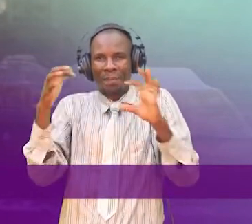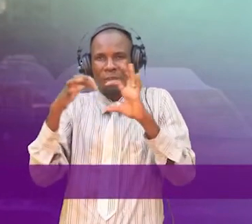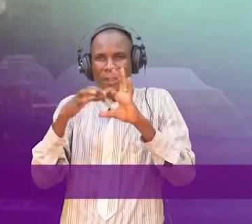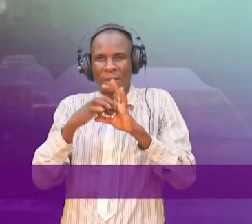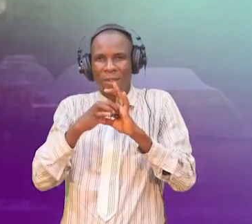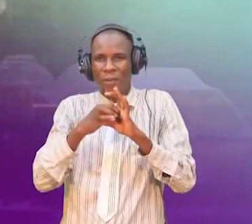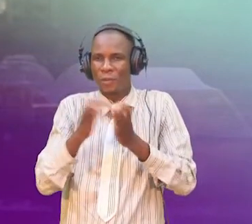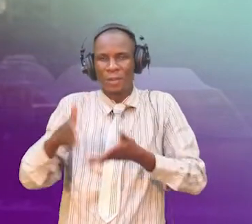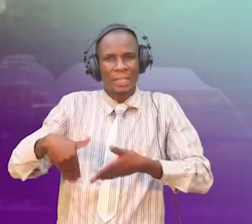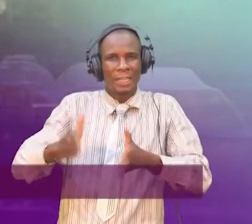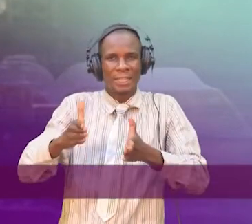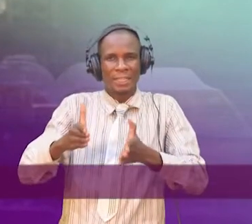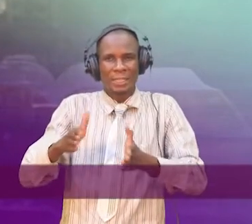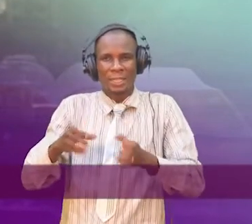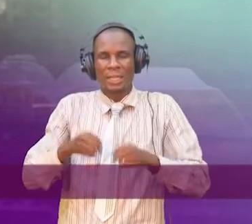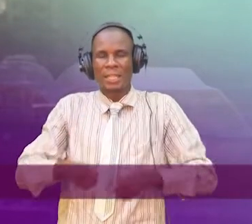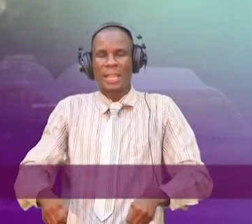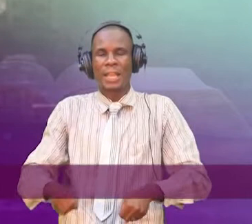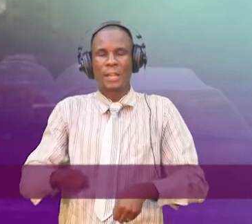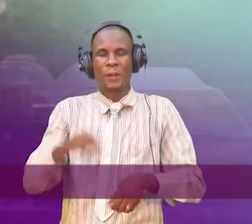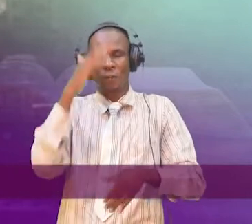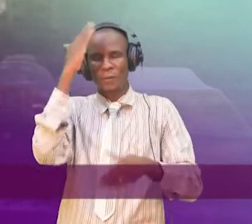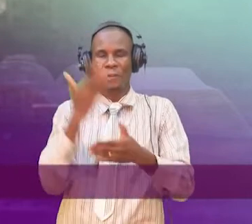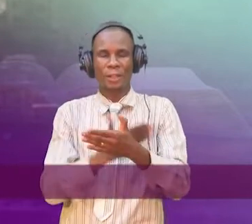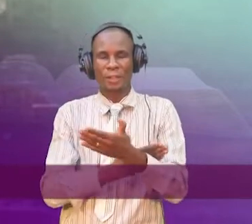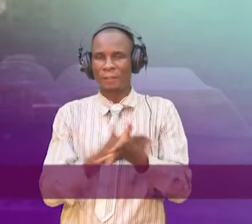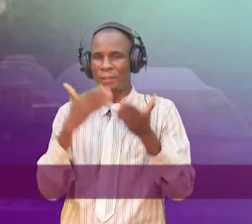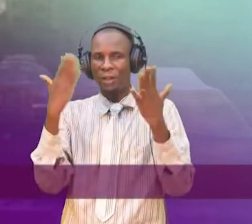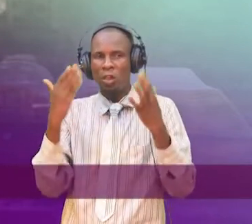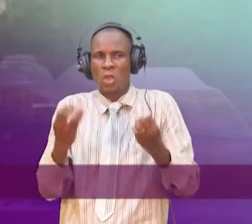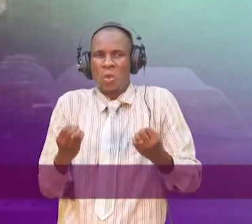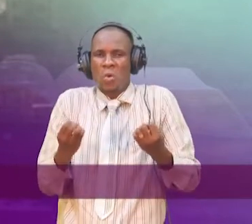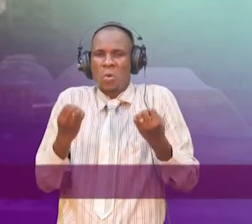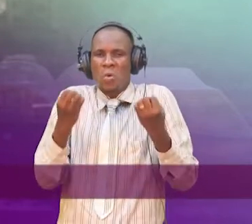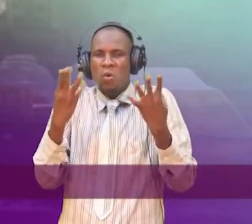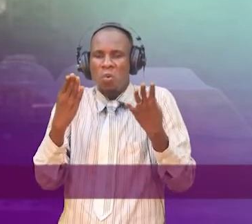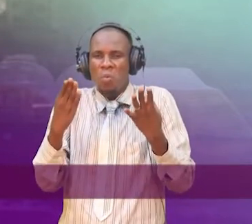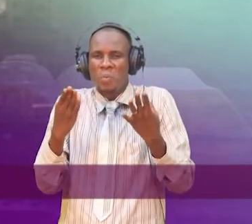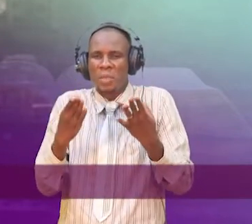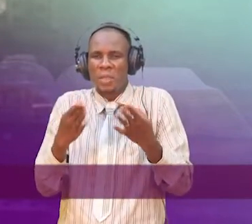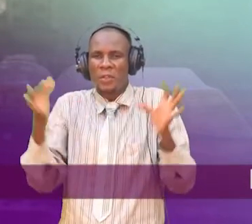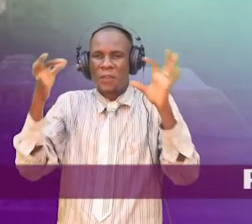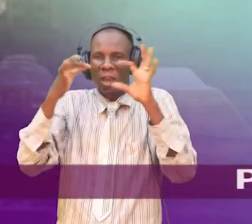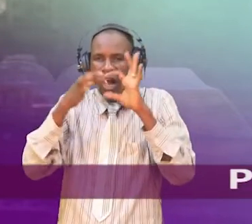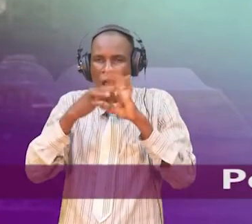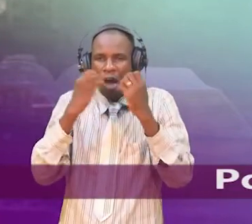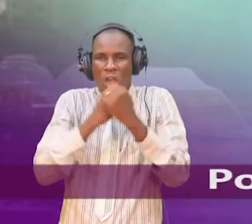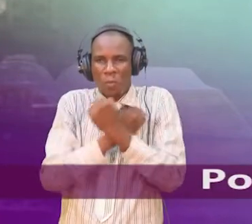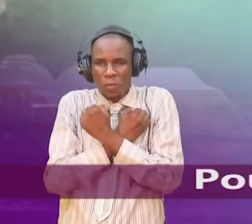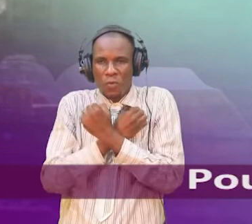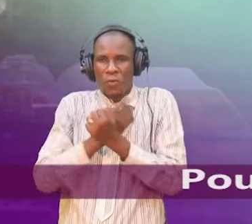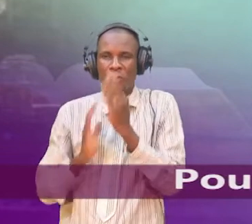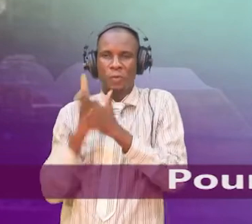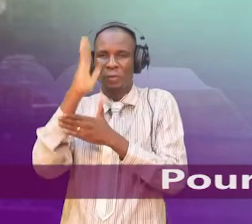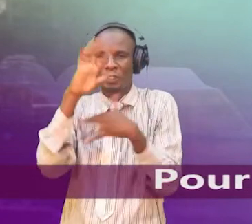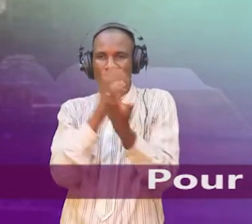tosolola, tosolola elongo, toyokana elongo. Oyo Nzambe ya nini, ya lolenge nini? Nzambe ya sango malamu ye